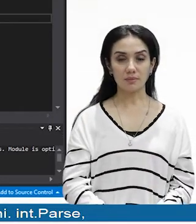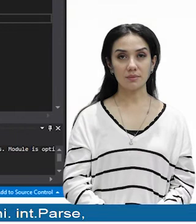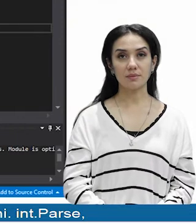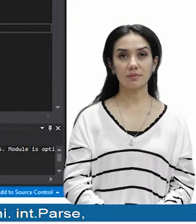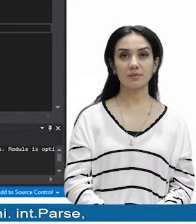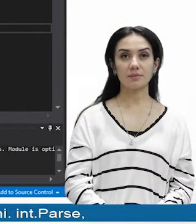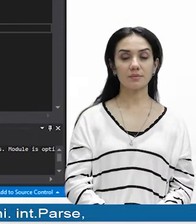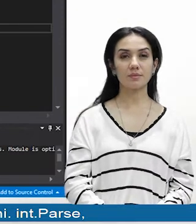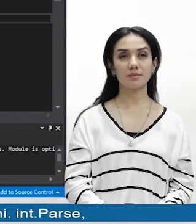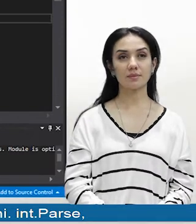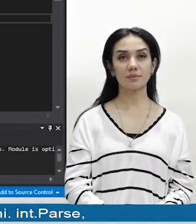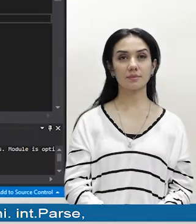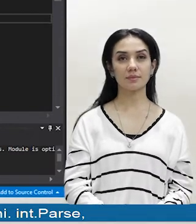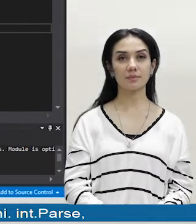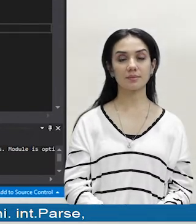Mana tushunarli.